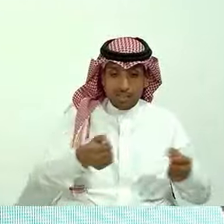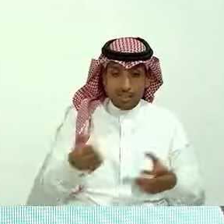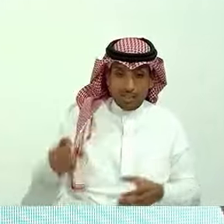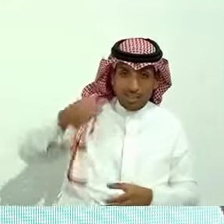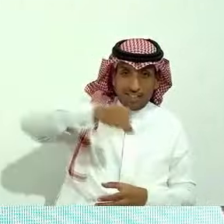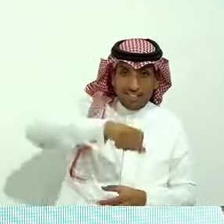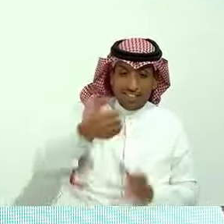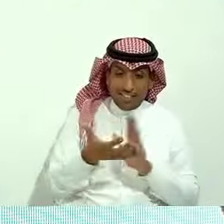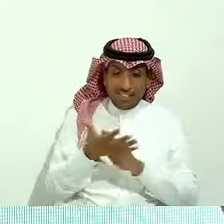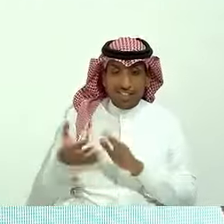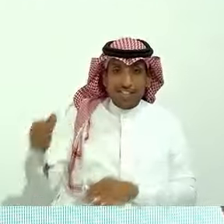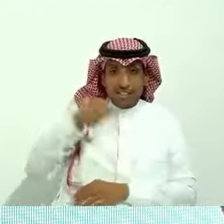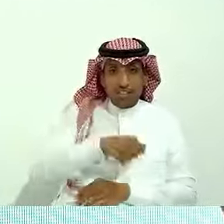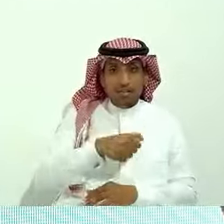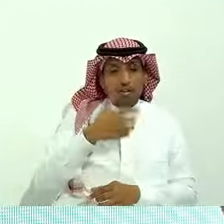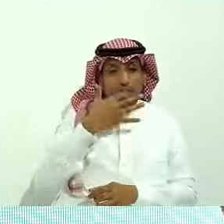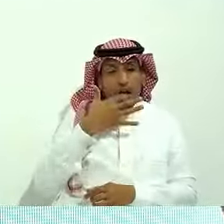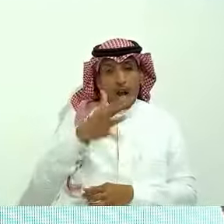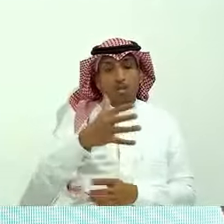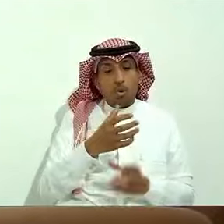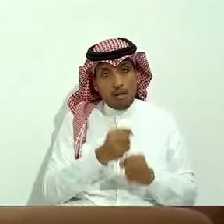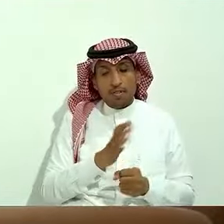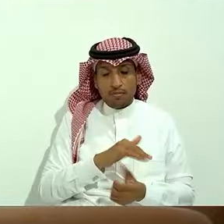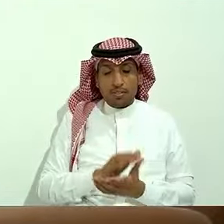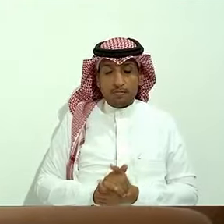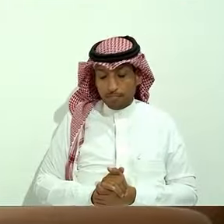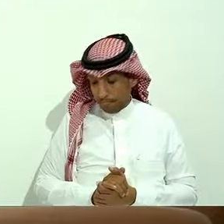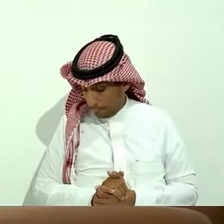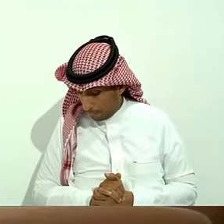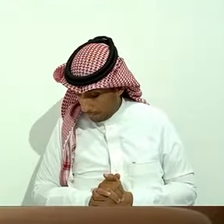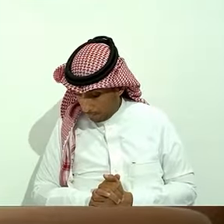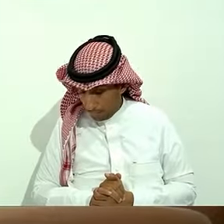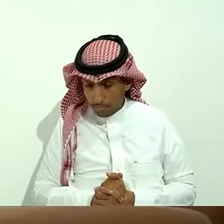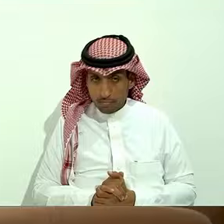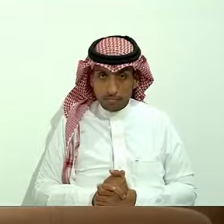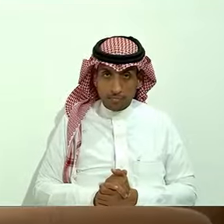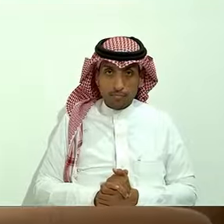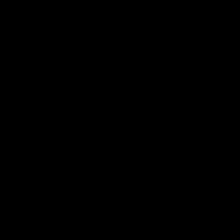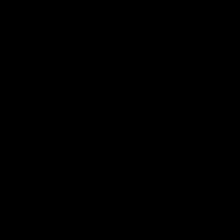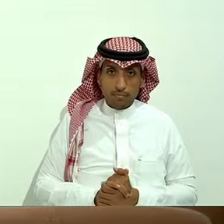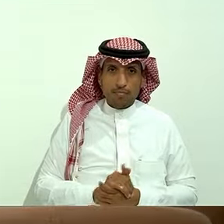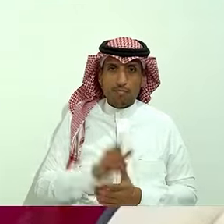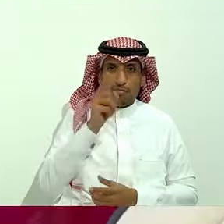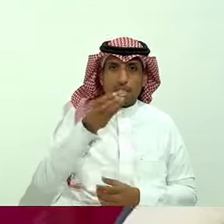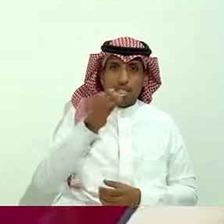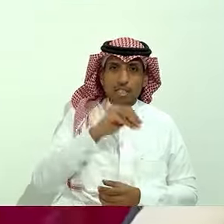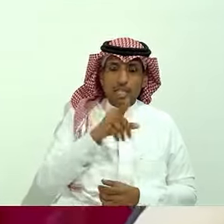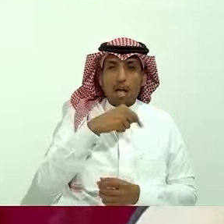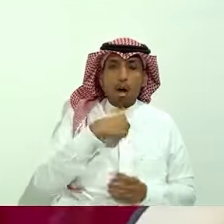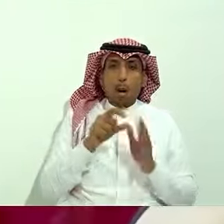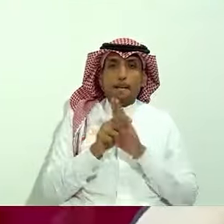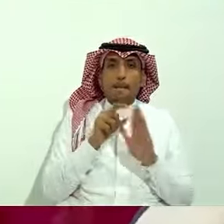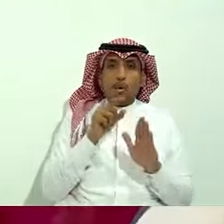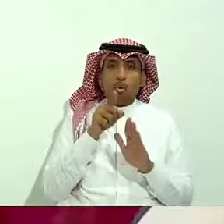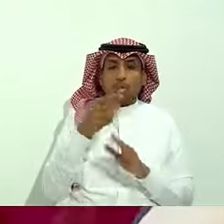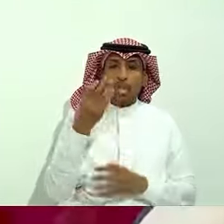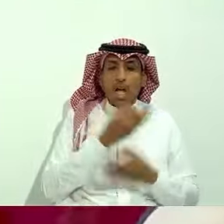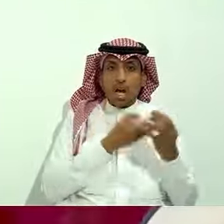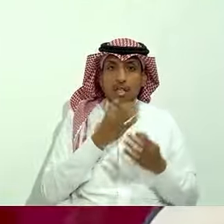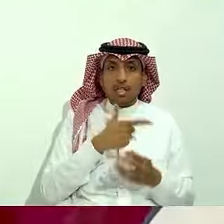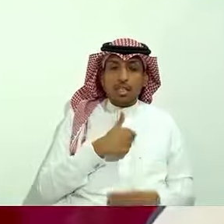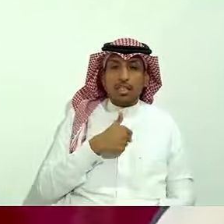فعلا، فكان عندهم استدامة قوية. وأحكي لنا أنا كمان من الأشياء اللي يمكنها تفصيل بسيط بالنسبة لي كان مبهر، حكيتي لي عن